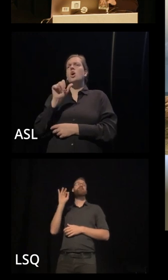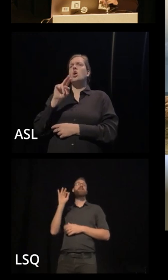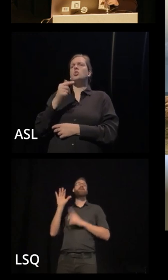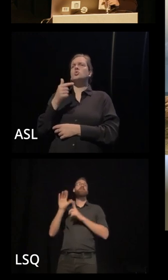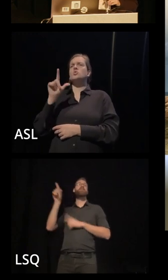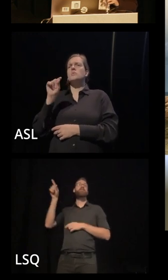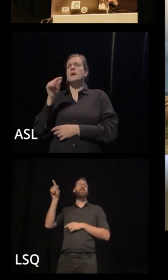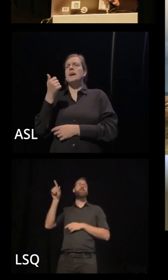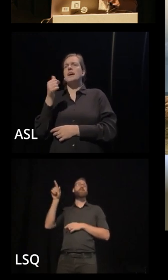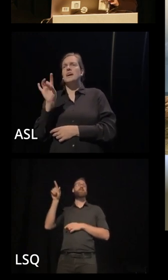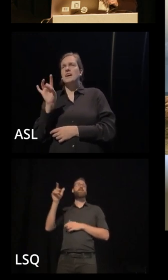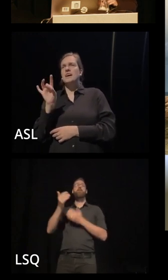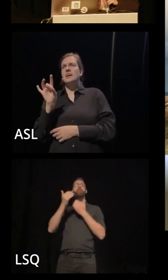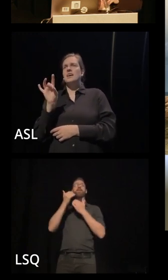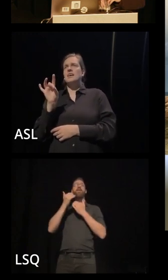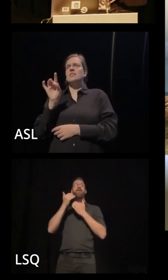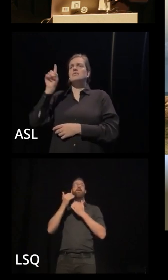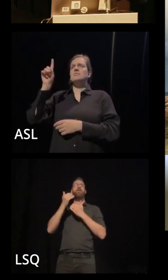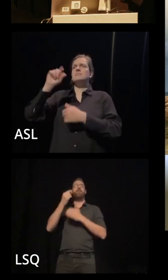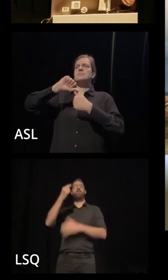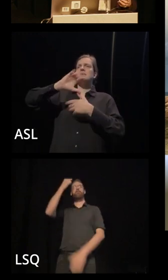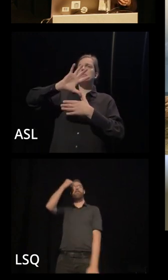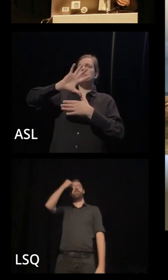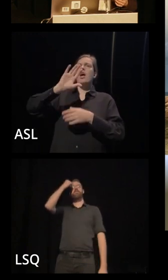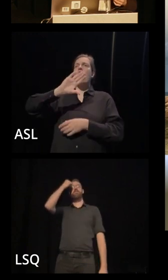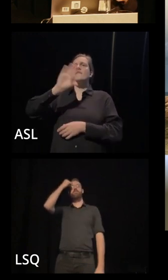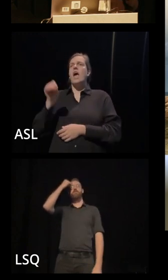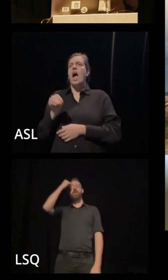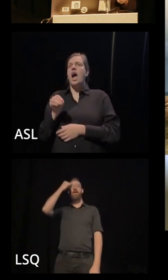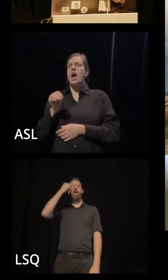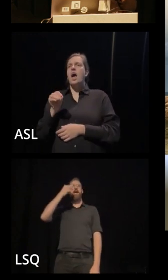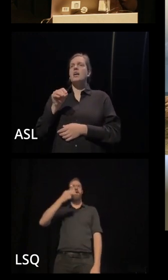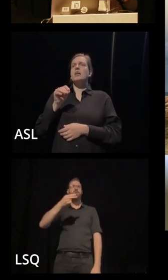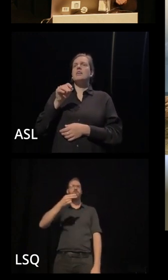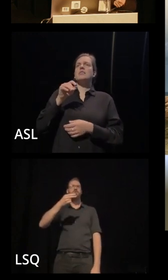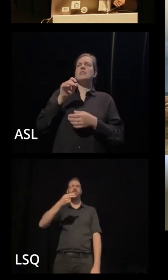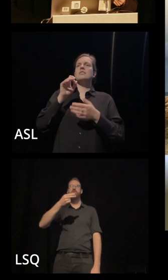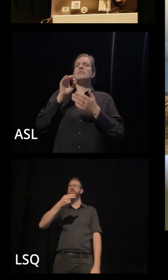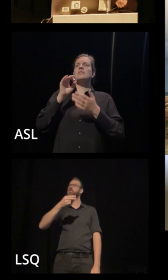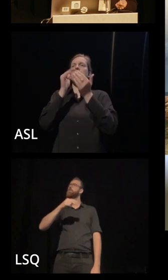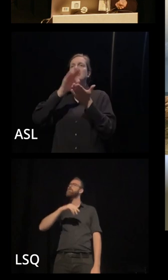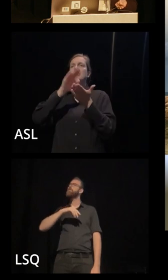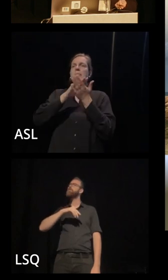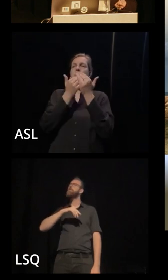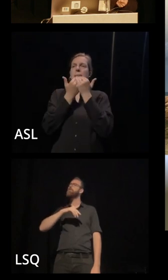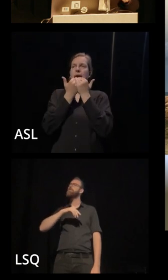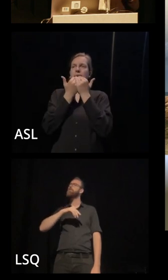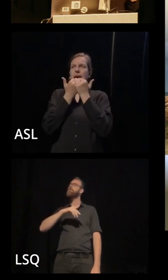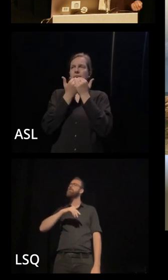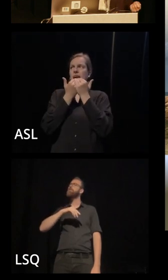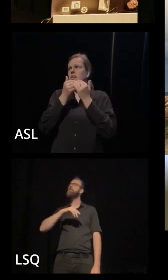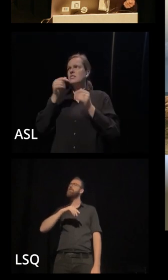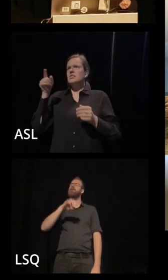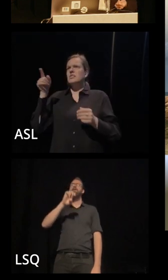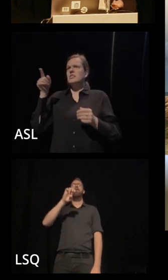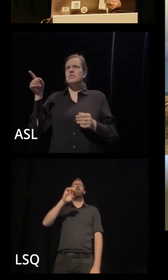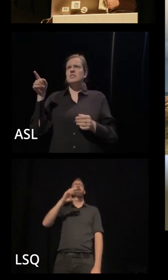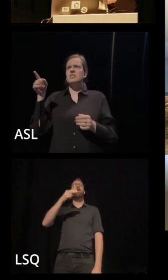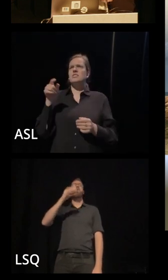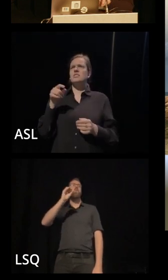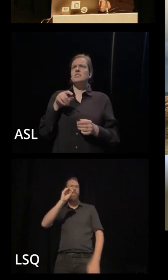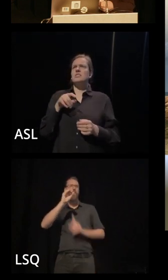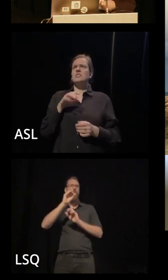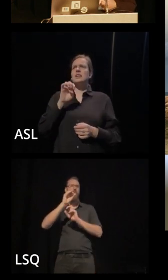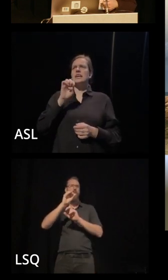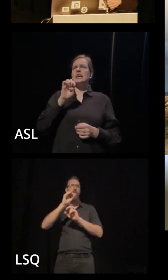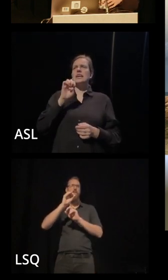pique-nique. Il m'est apparu un H parce que tout ce projet-là s'appuie sur les échos des collaborateurs scientifiques,